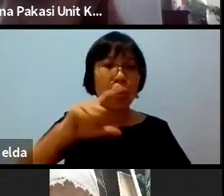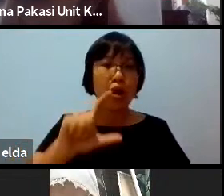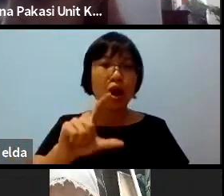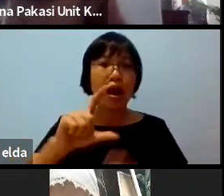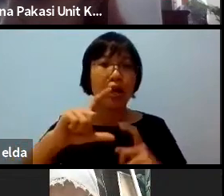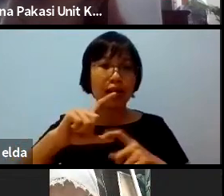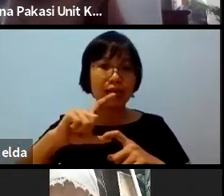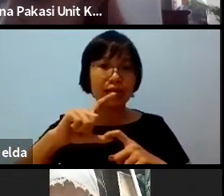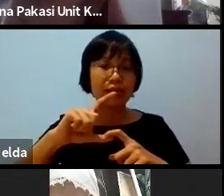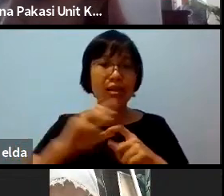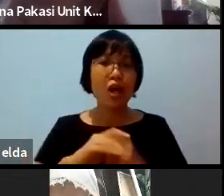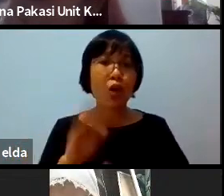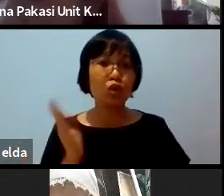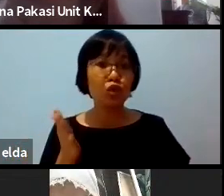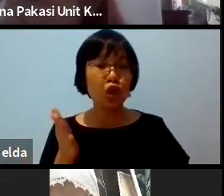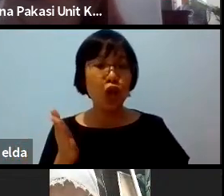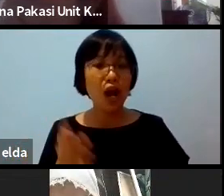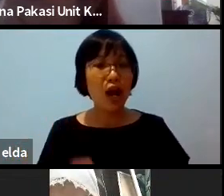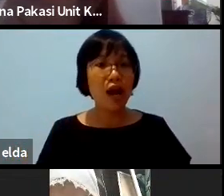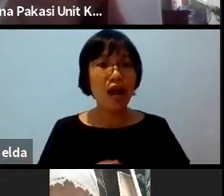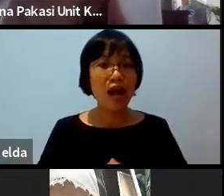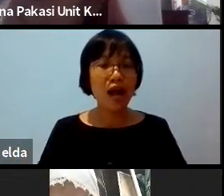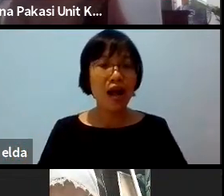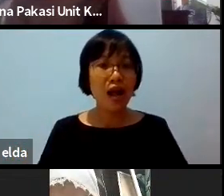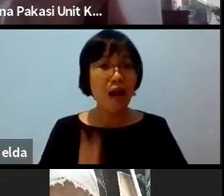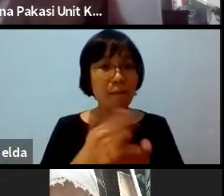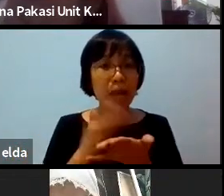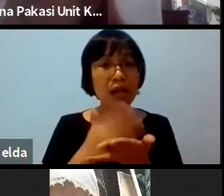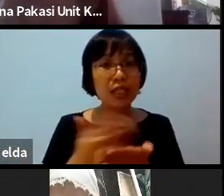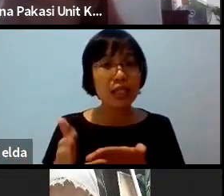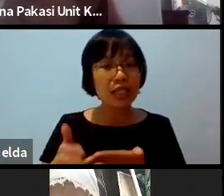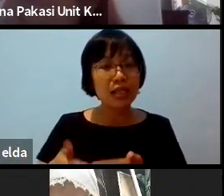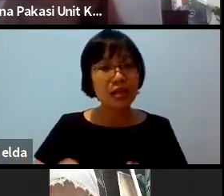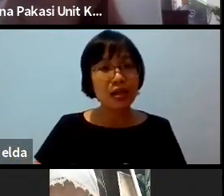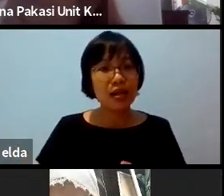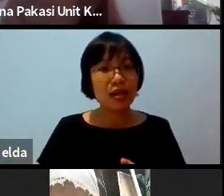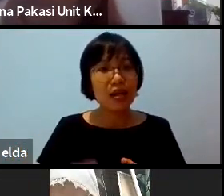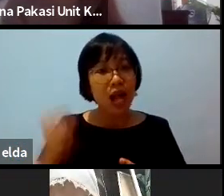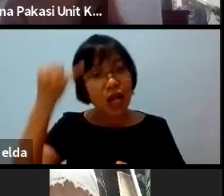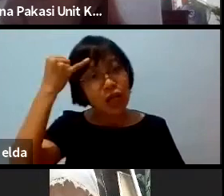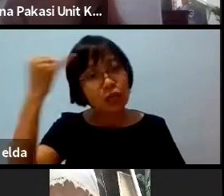dibagi soal bagaimana kolonialisme itu